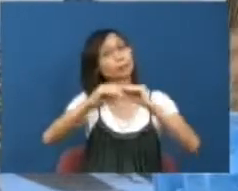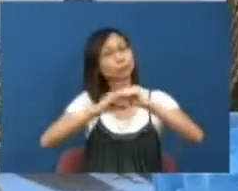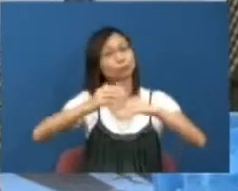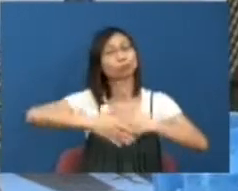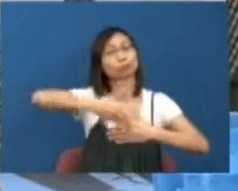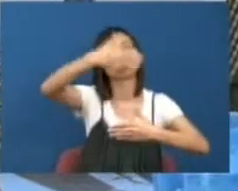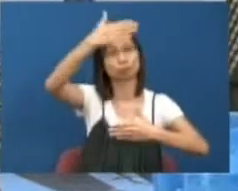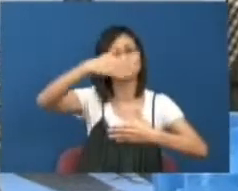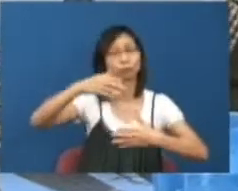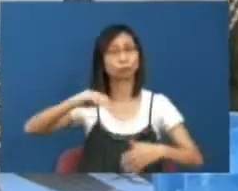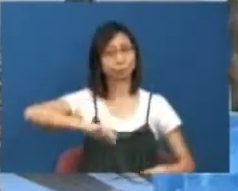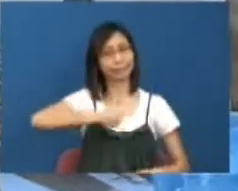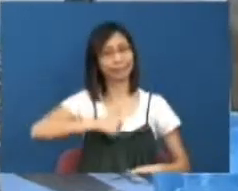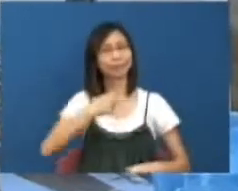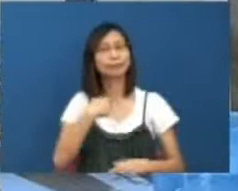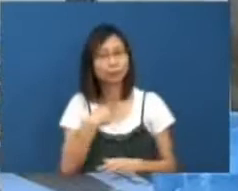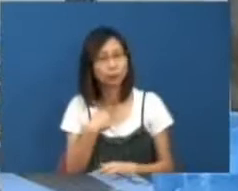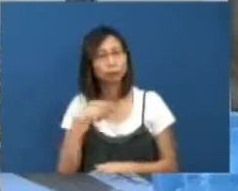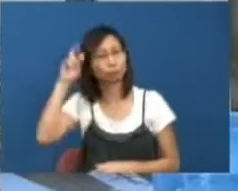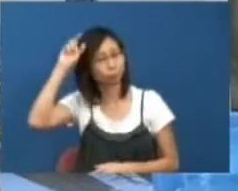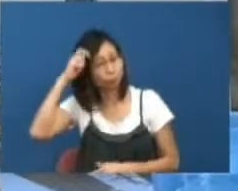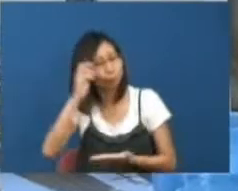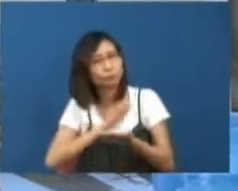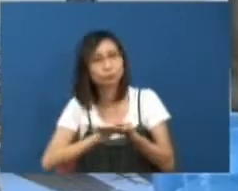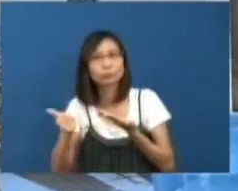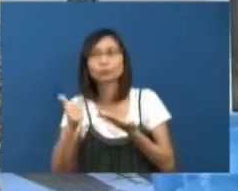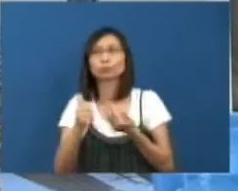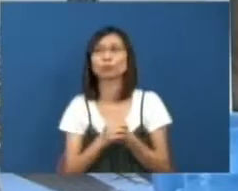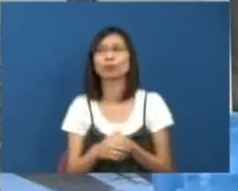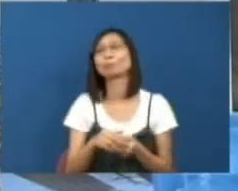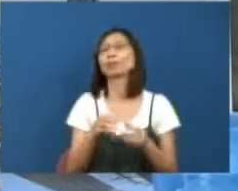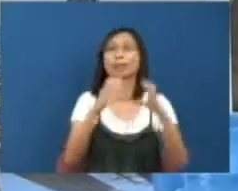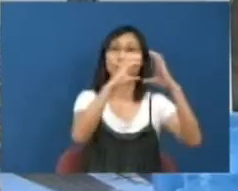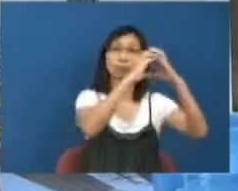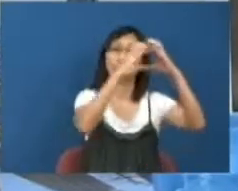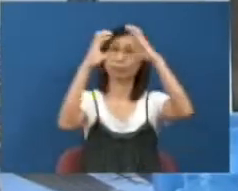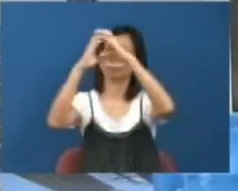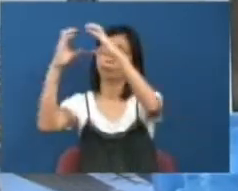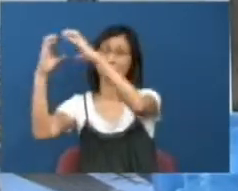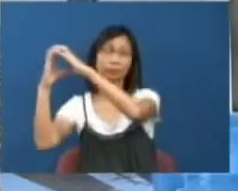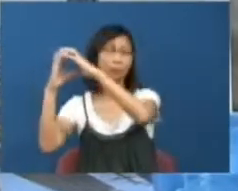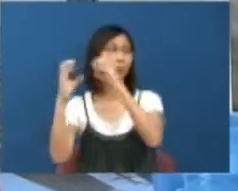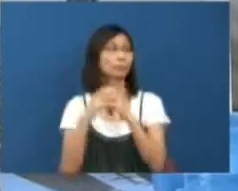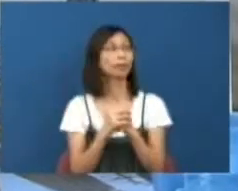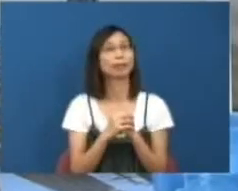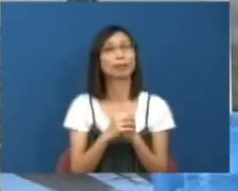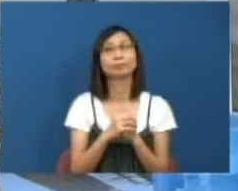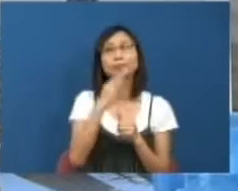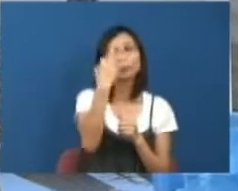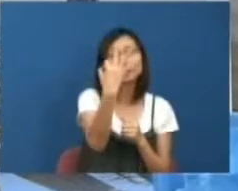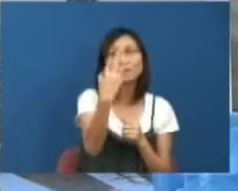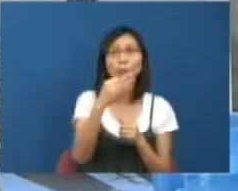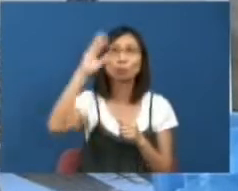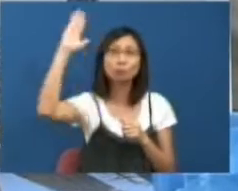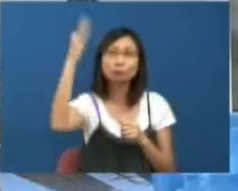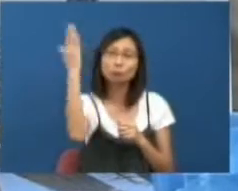嘅。 係啊，即係我哋鏡頭影到咧呢啲位置啦，係嘛？即係嗱，呢三個圈咧都係啲 wind turbine 嚟嘅，係啦。咁啊，三隻風